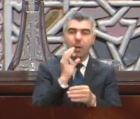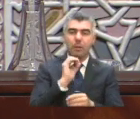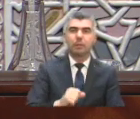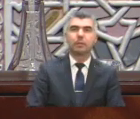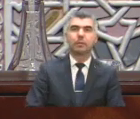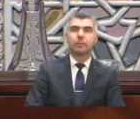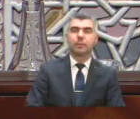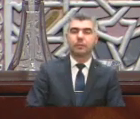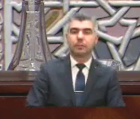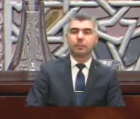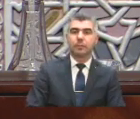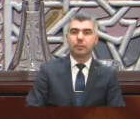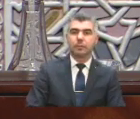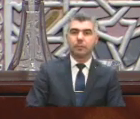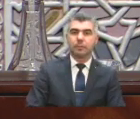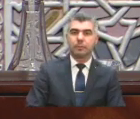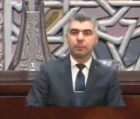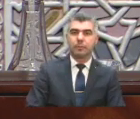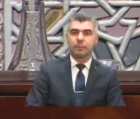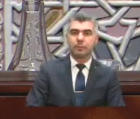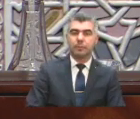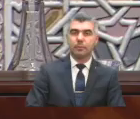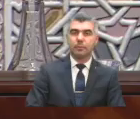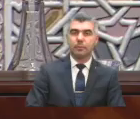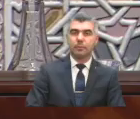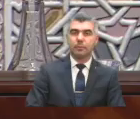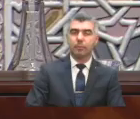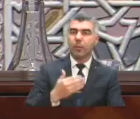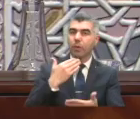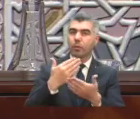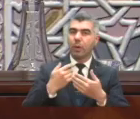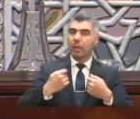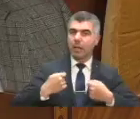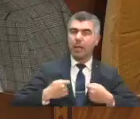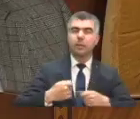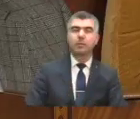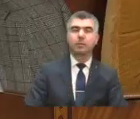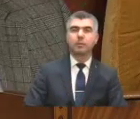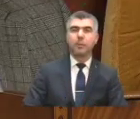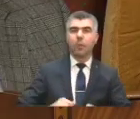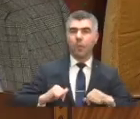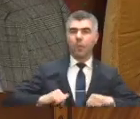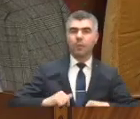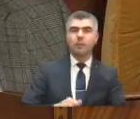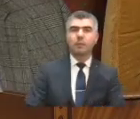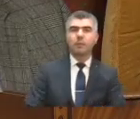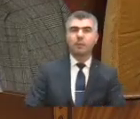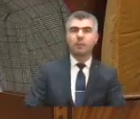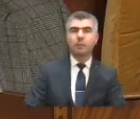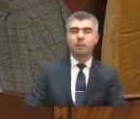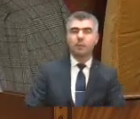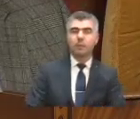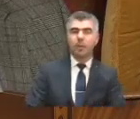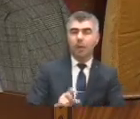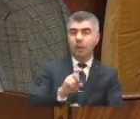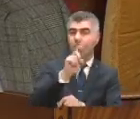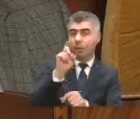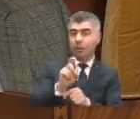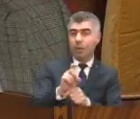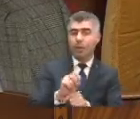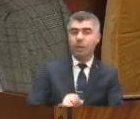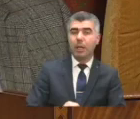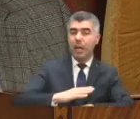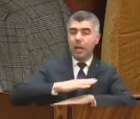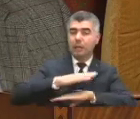الاتحادية. تفضلي السيدة النائبة. شكرا السيدة الرئيسة. السيدة الوزيرة، السؤال ديالنا هو